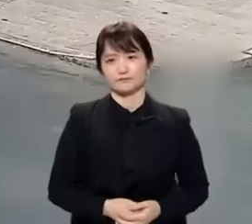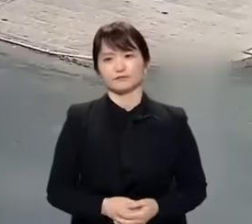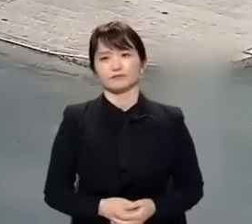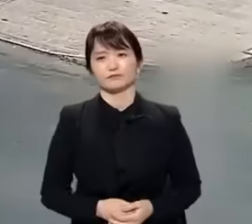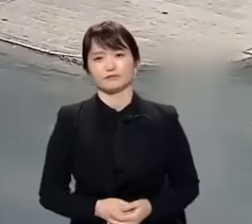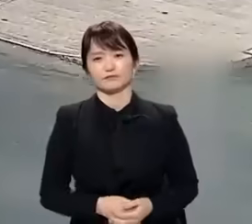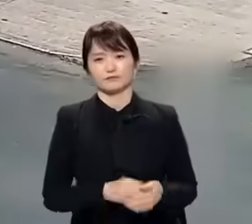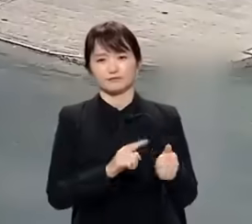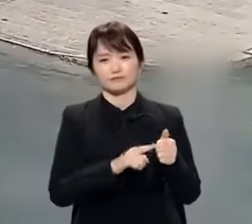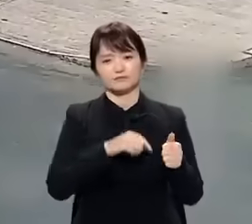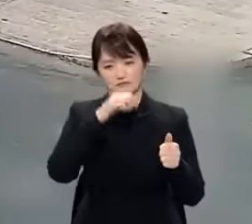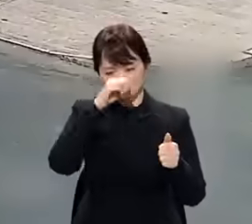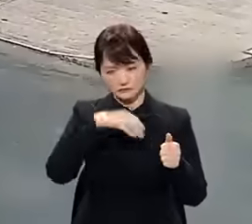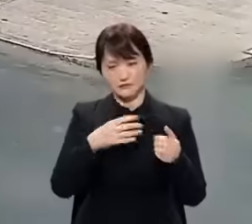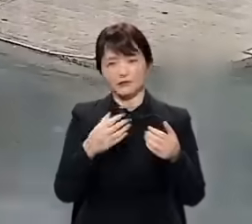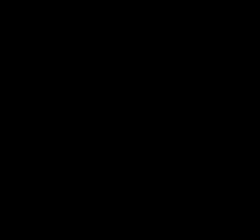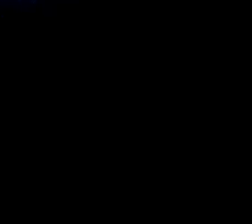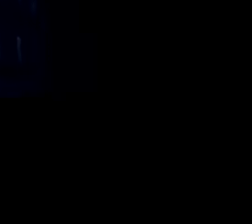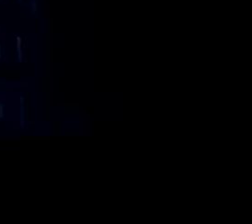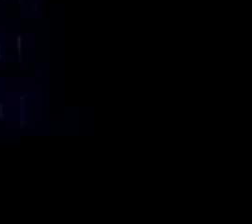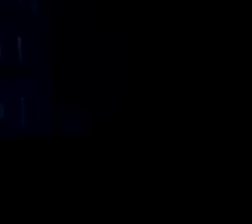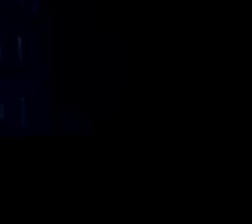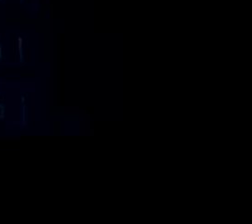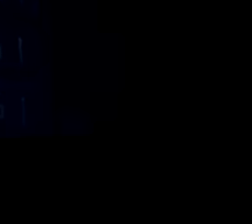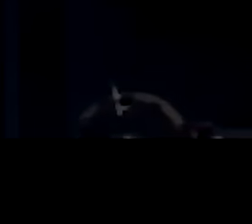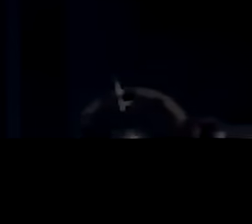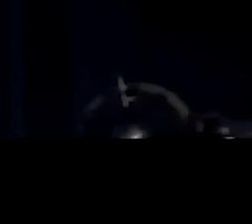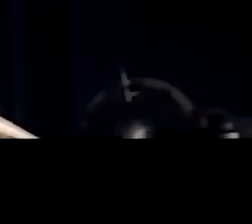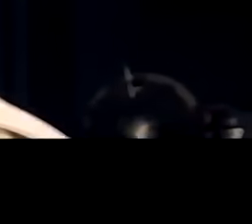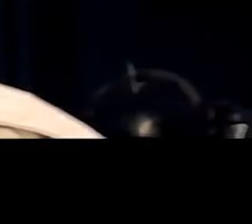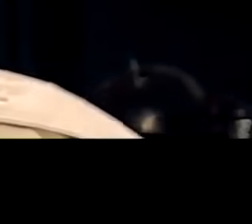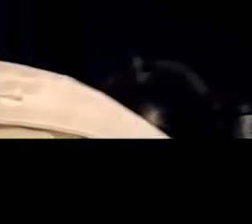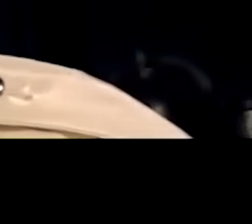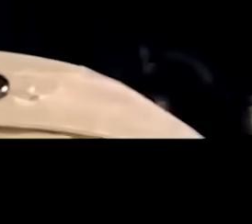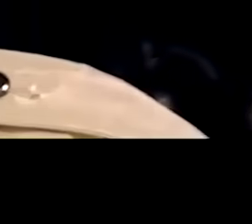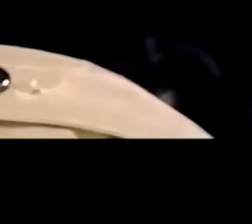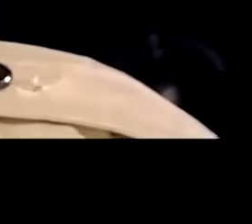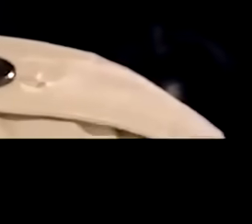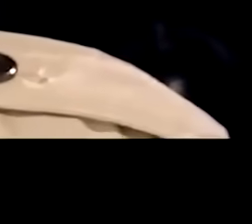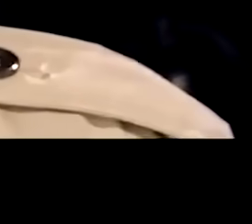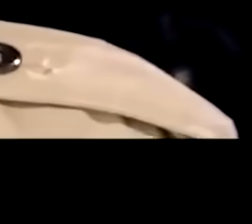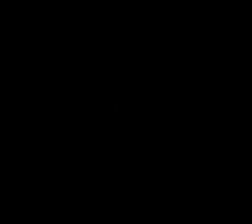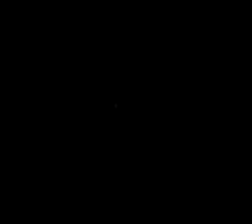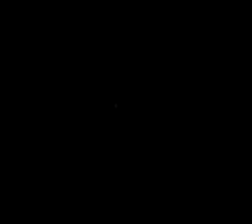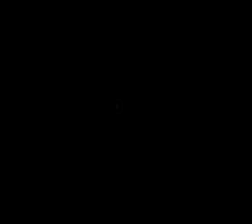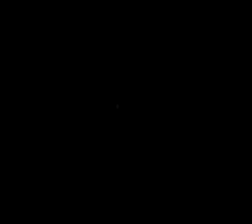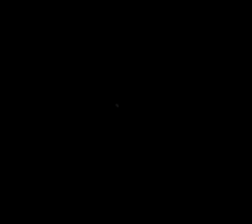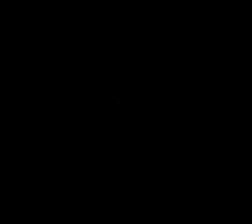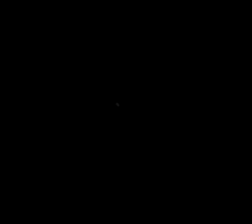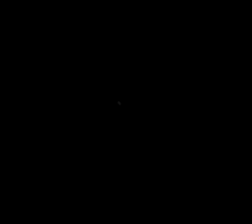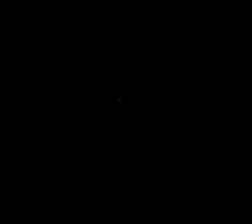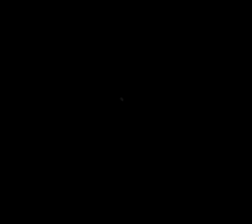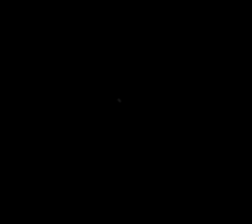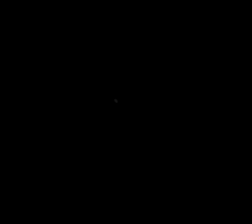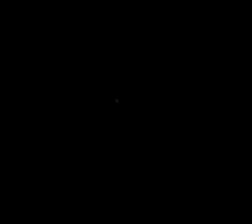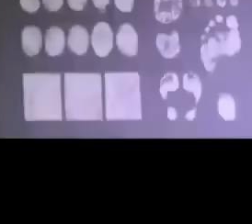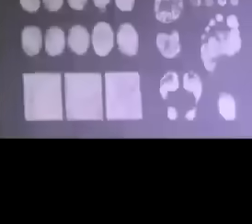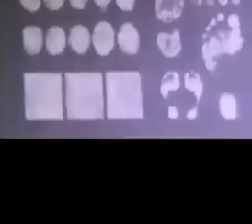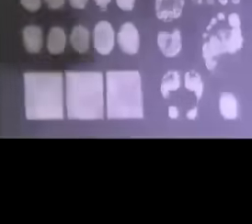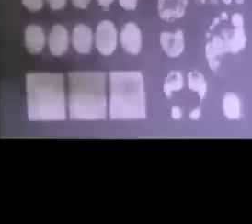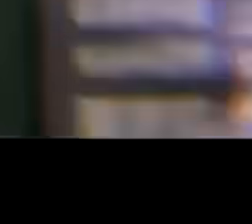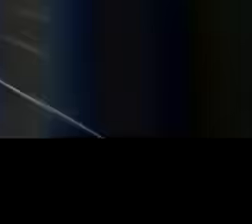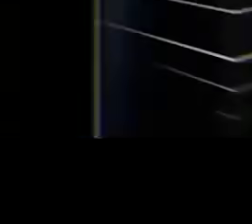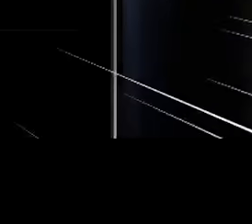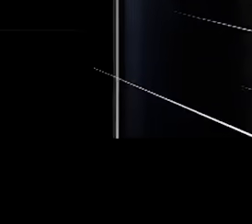네. 후련히 떠납니다. 예. 고민 중개사가 왔습니다. 와우! 가족 여러분의 고민,